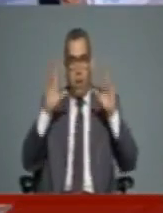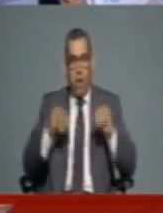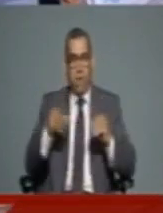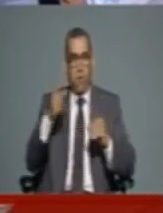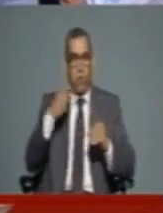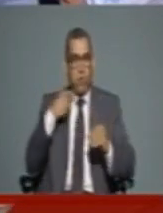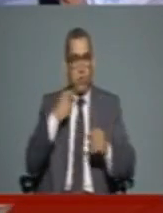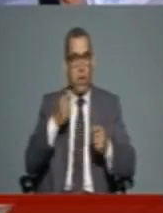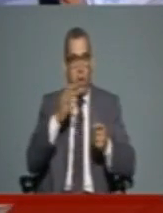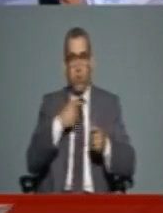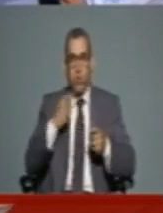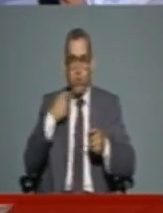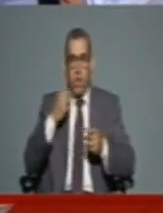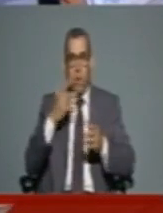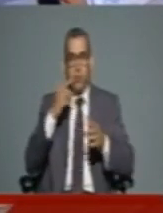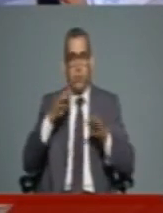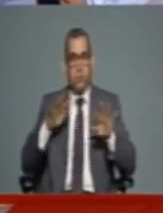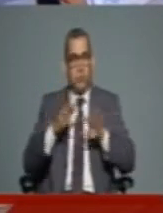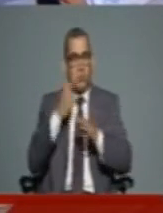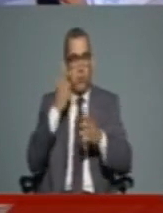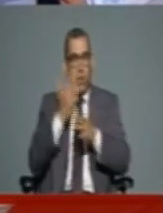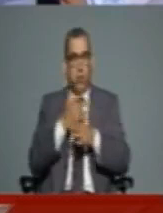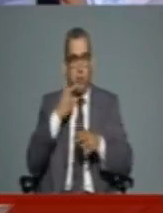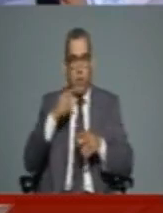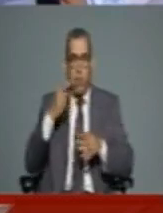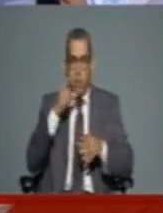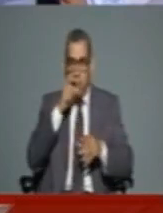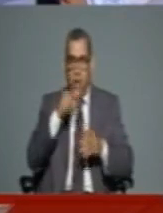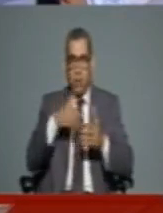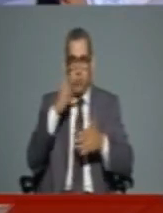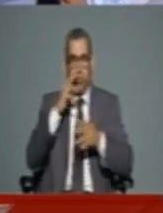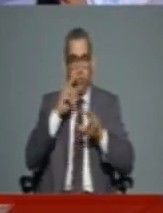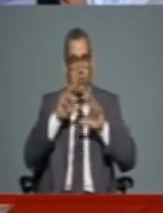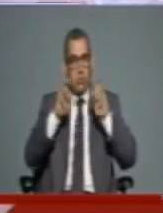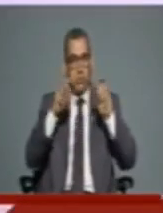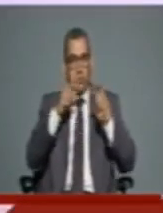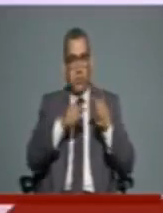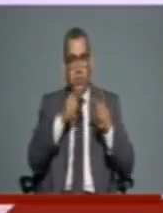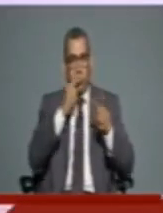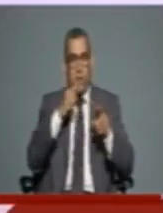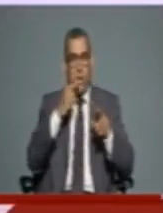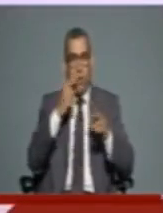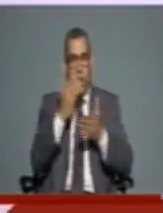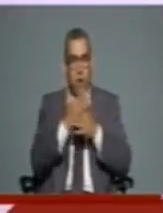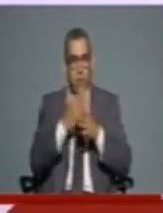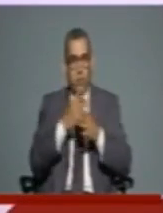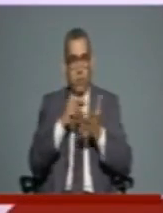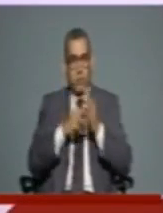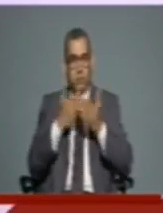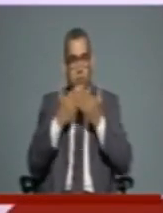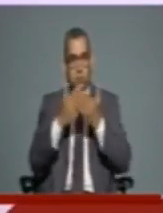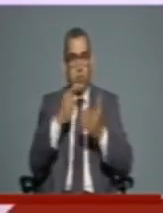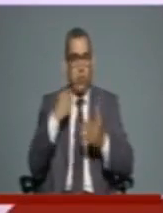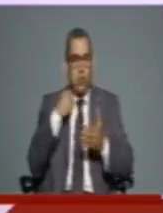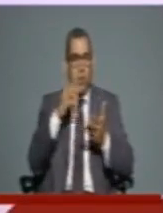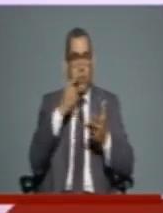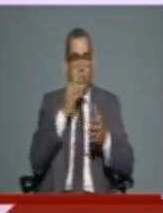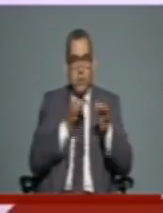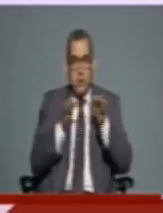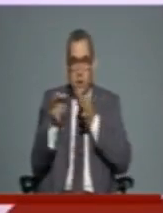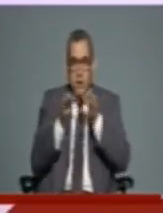كفاءة الشبكة، في المية زي ما هنشوف رفع كفاءة المسائي والفاقد. لو فكرنا